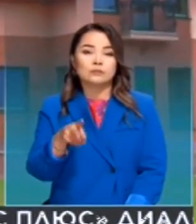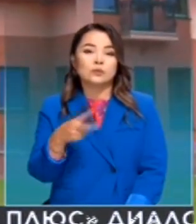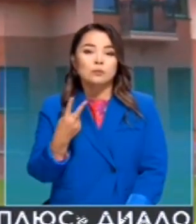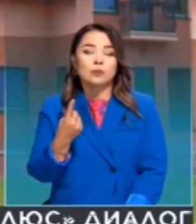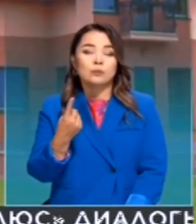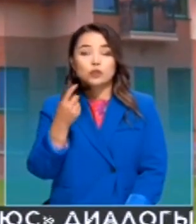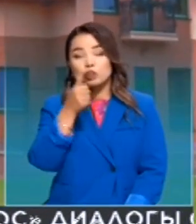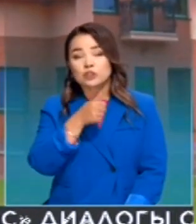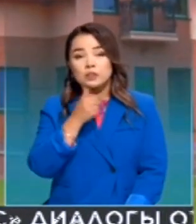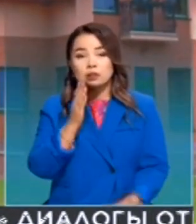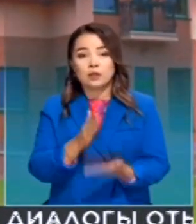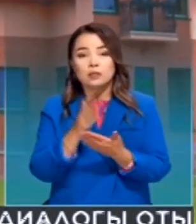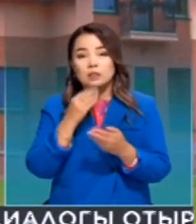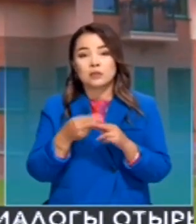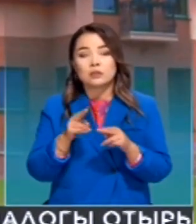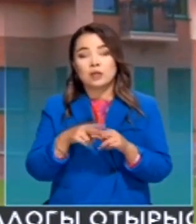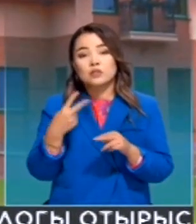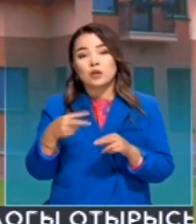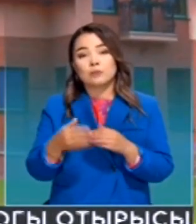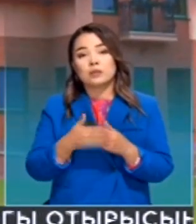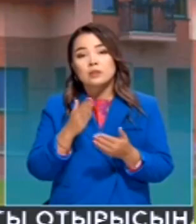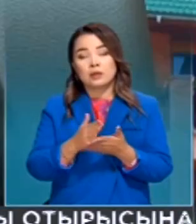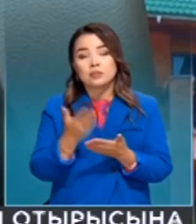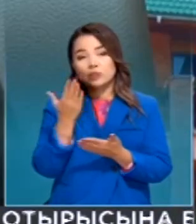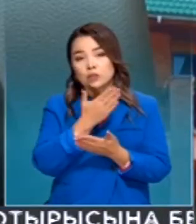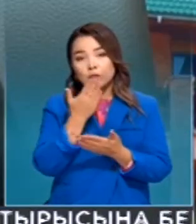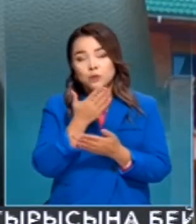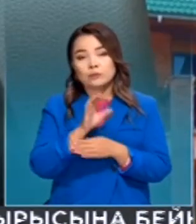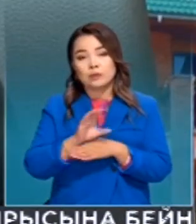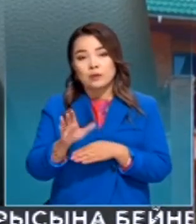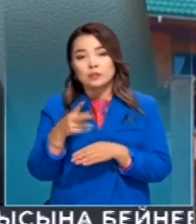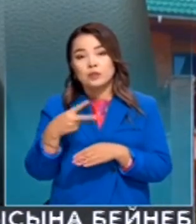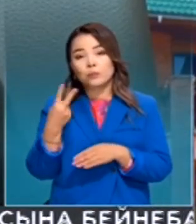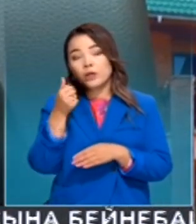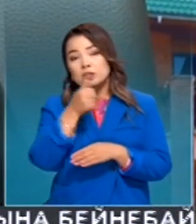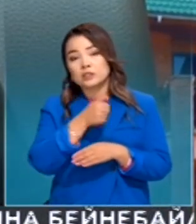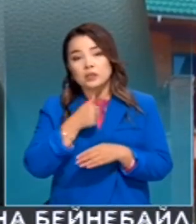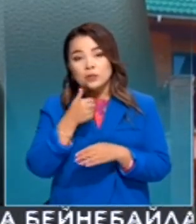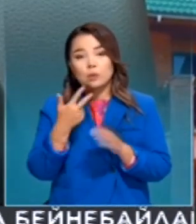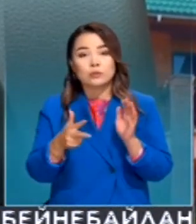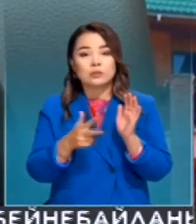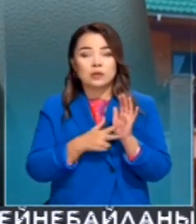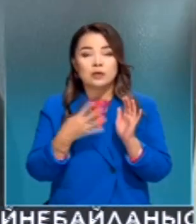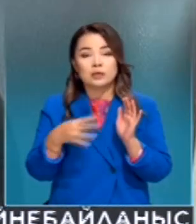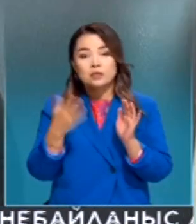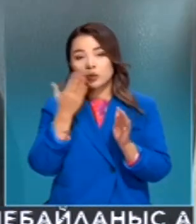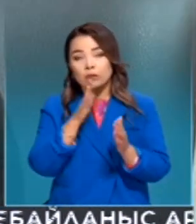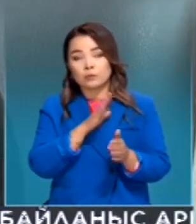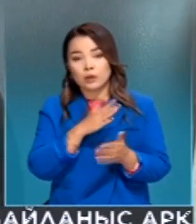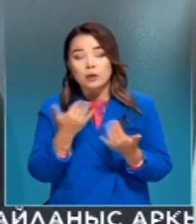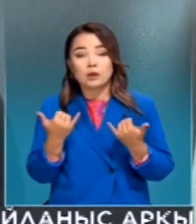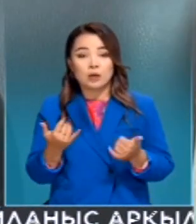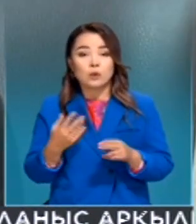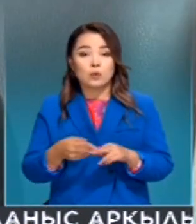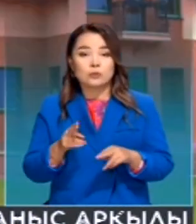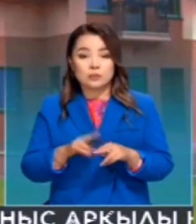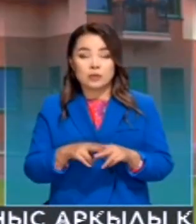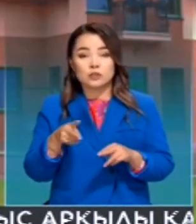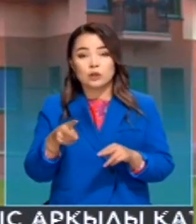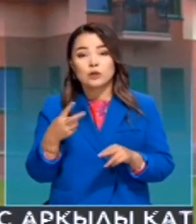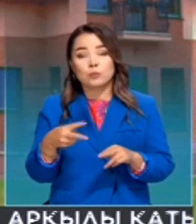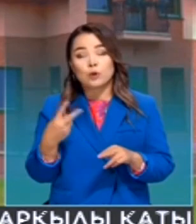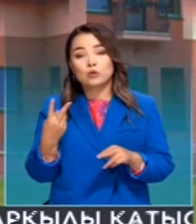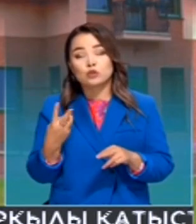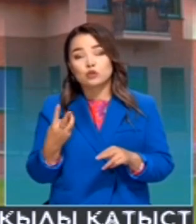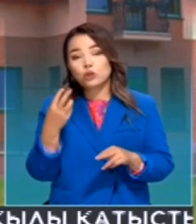2021 жылы 20-дан астам кино шықты. 22 жылы 38-40 кино шықты. Қазір осы